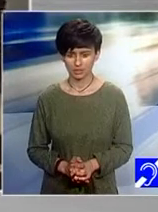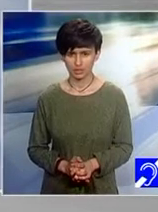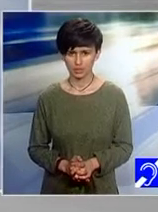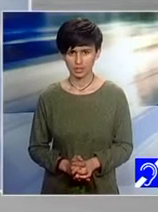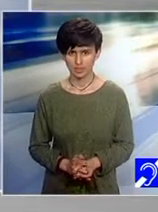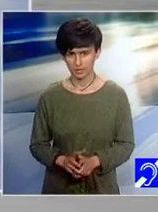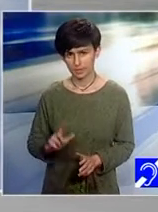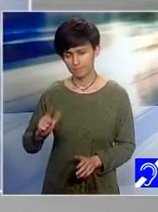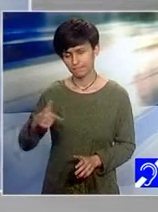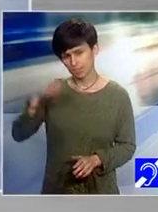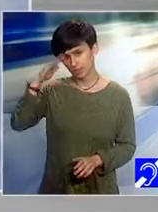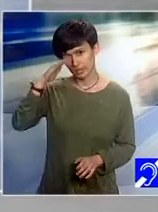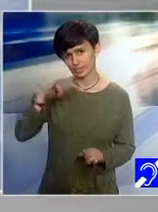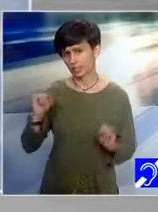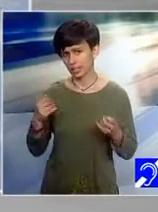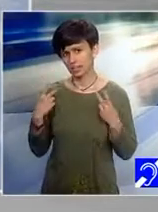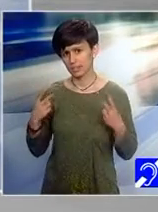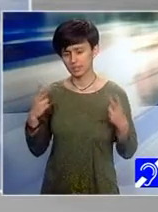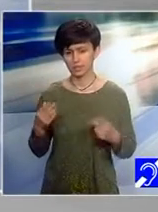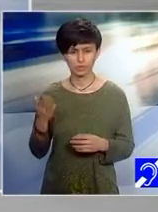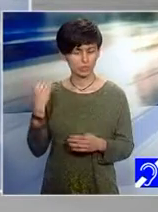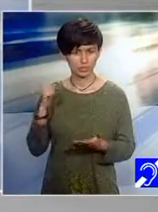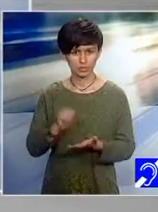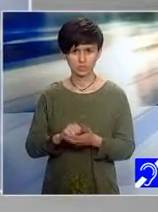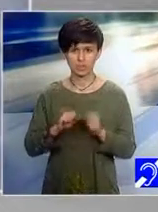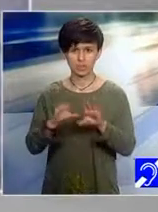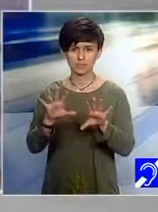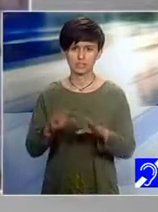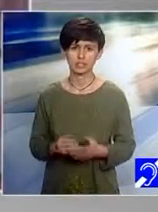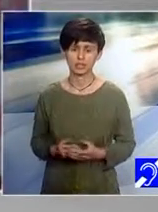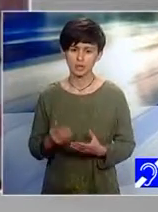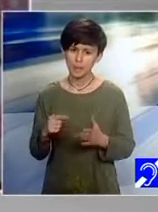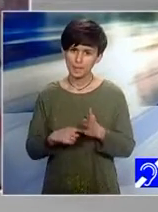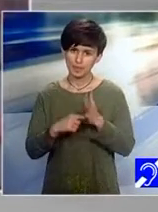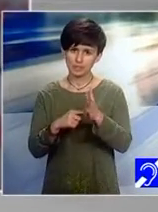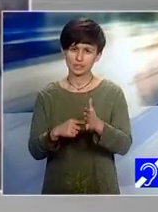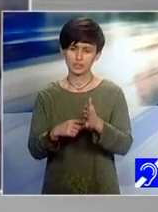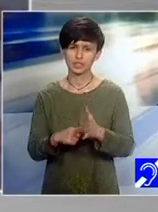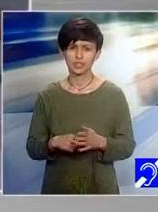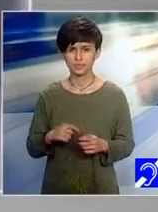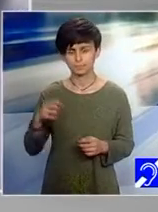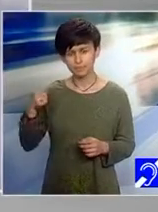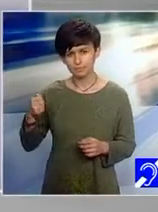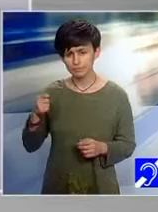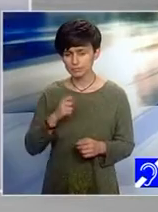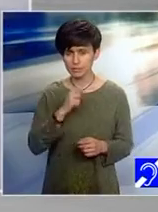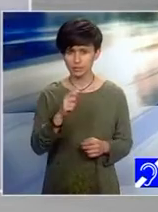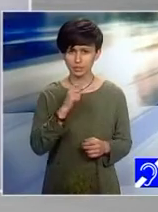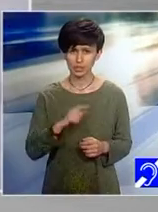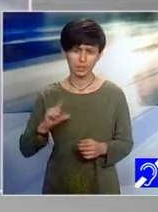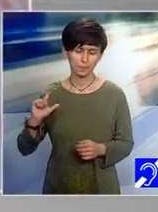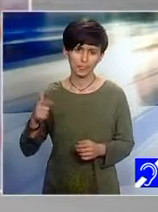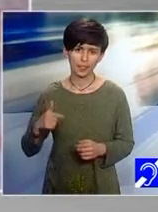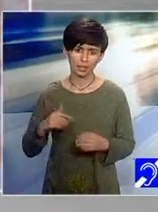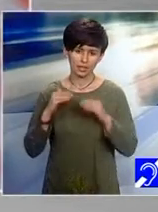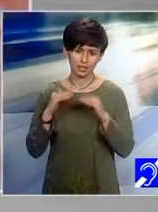În cea de-a doua zi a evenimentului a fost lansată etnografia armenilor din Ungaria Cel de-al doilea volum, tradus în română